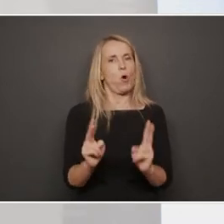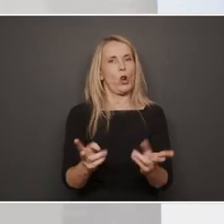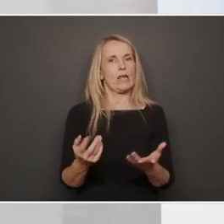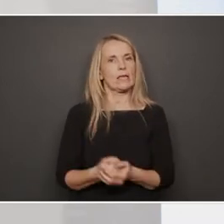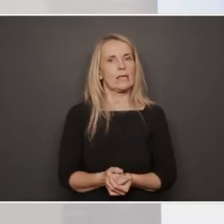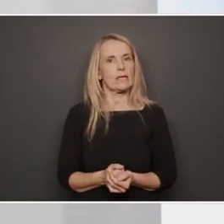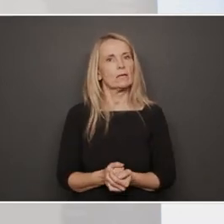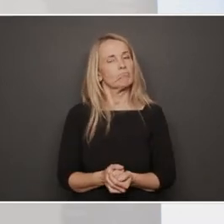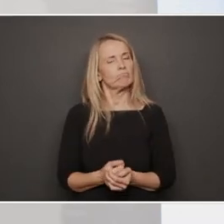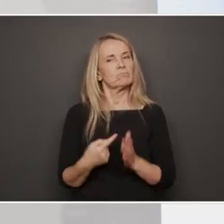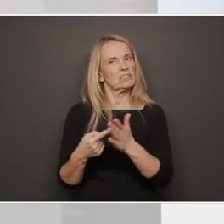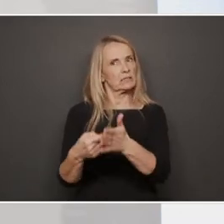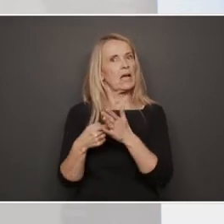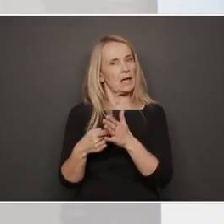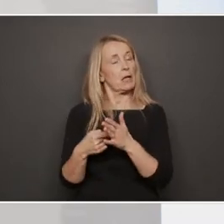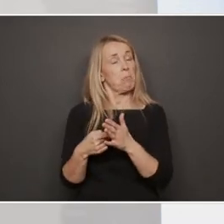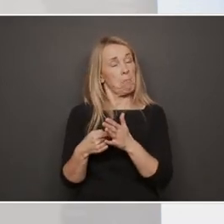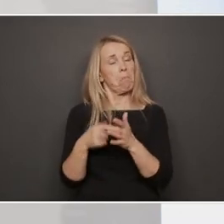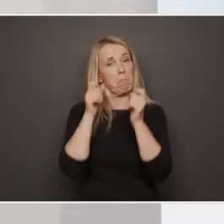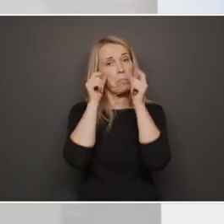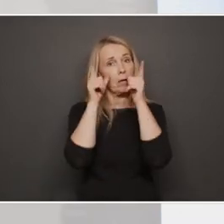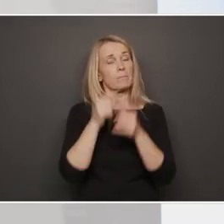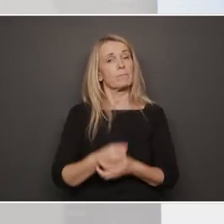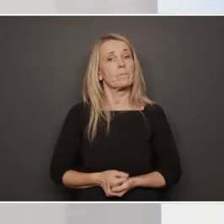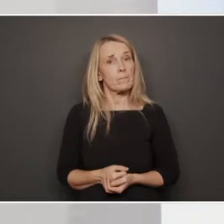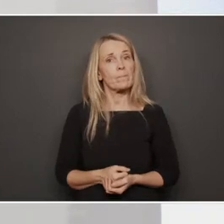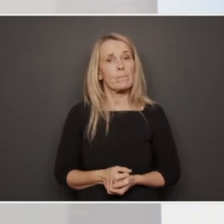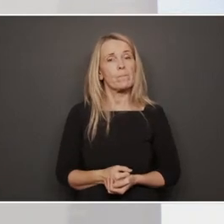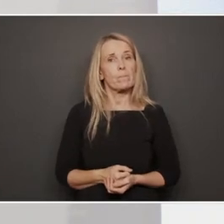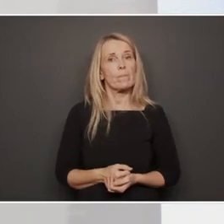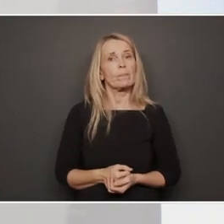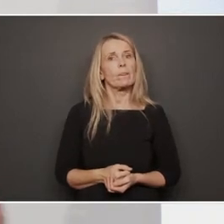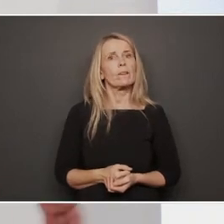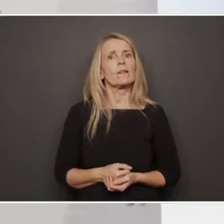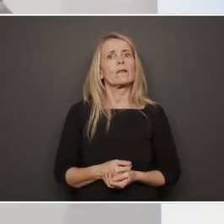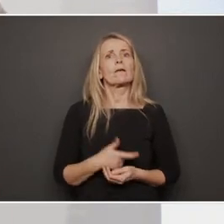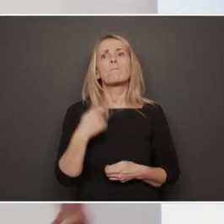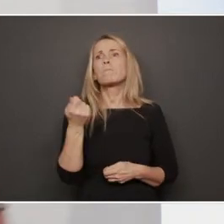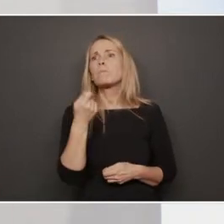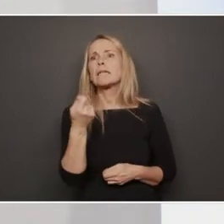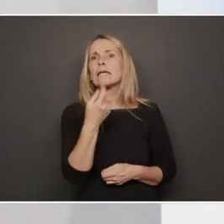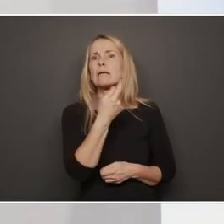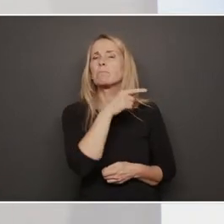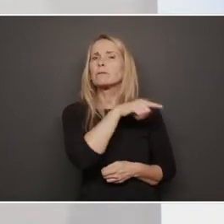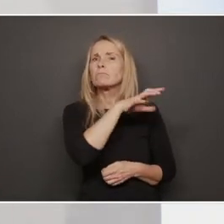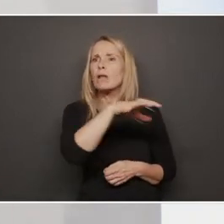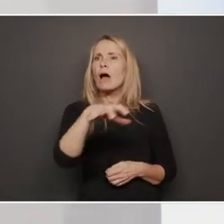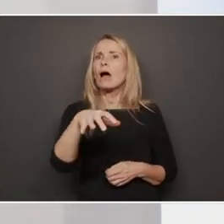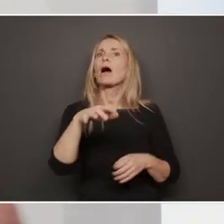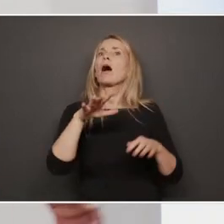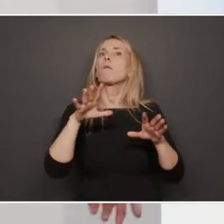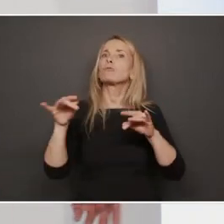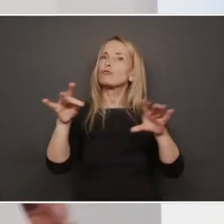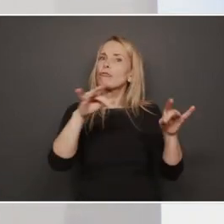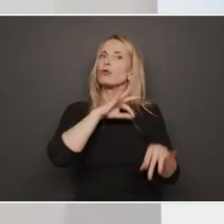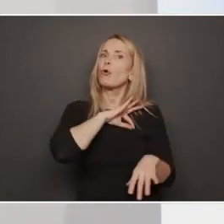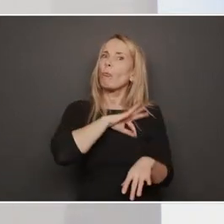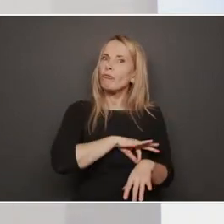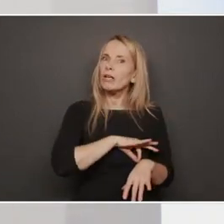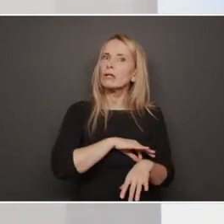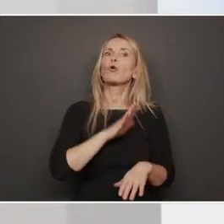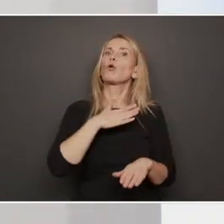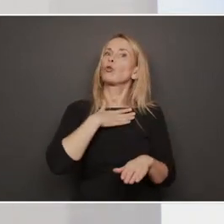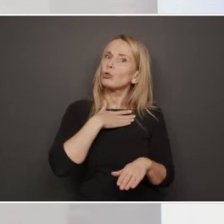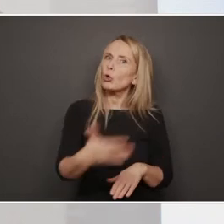auf eindrucksvolle Weise. Es sind Betriebe, die ihre Beschäftigungspflicht erfüllt haben oder übererfüllt